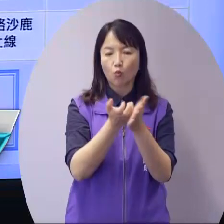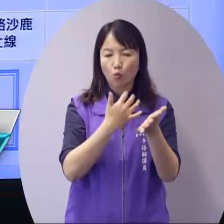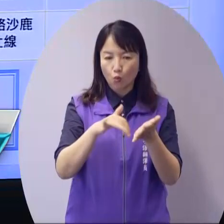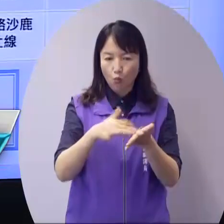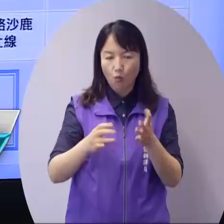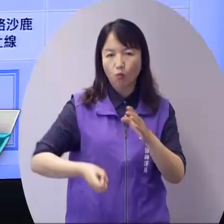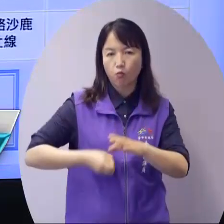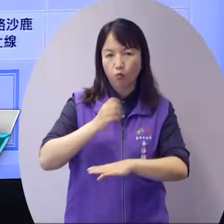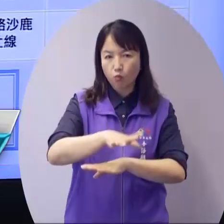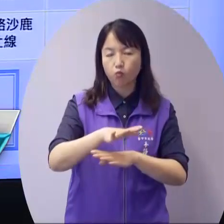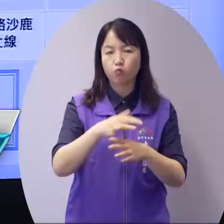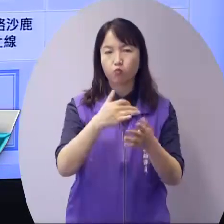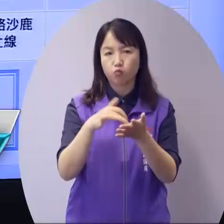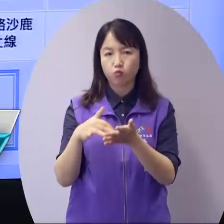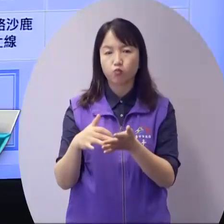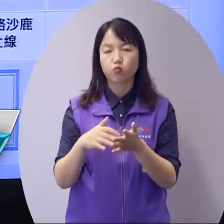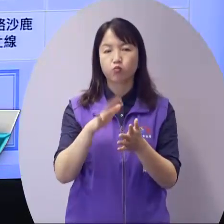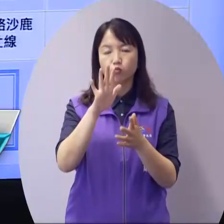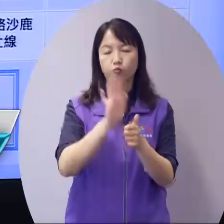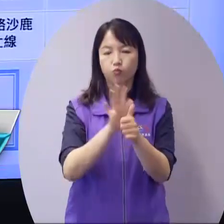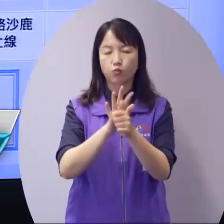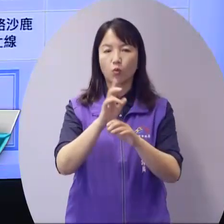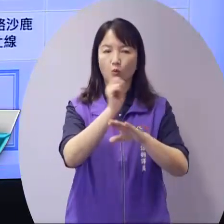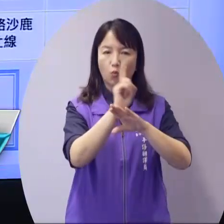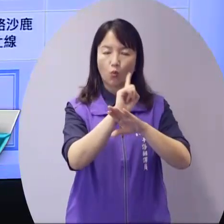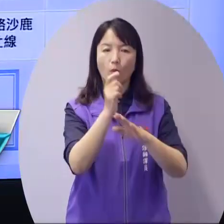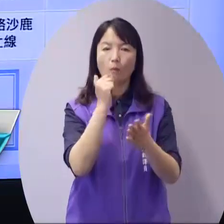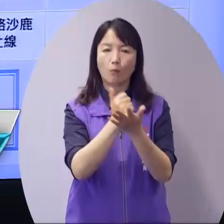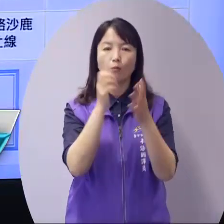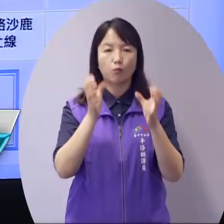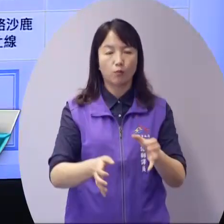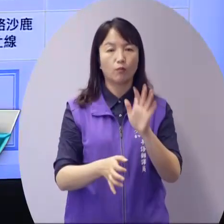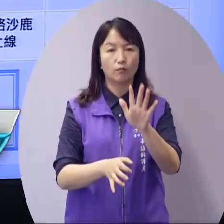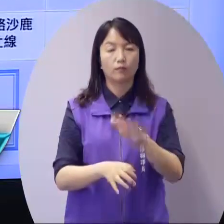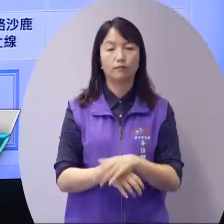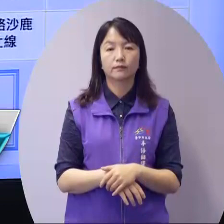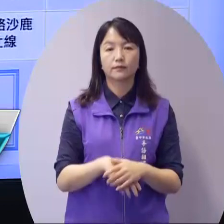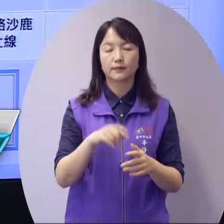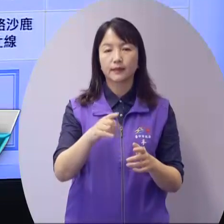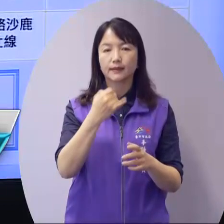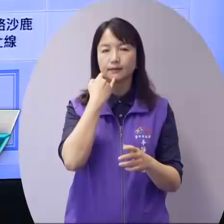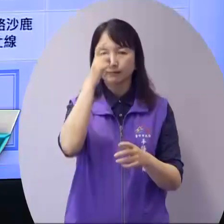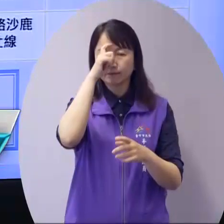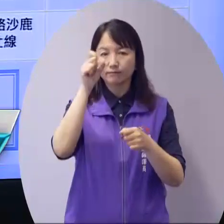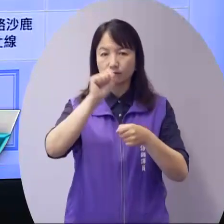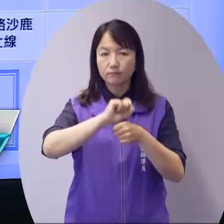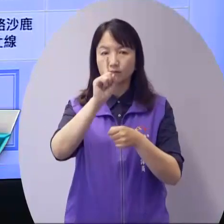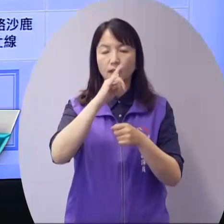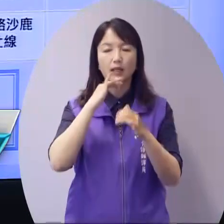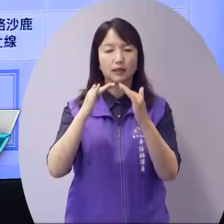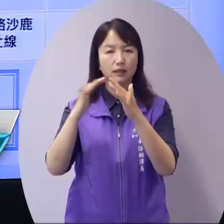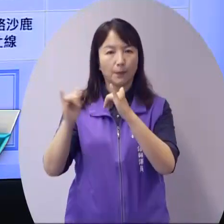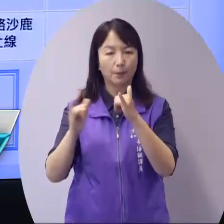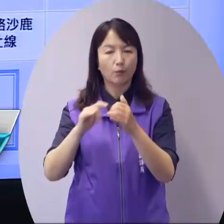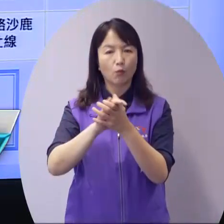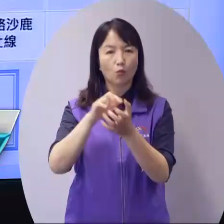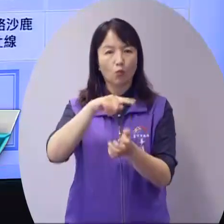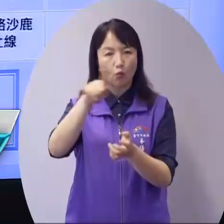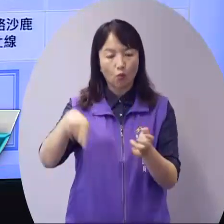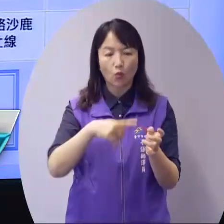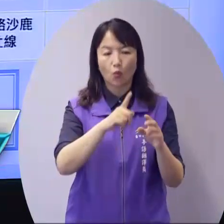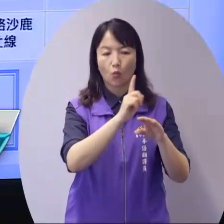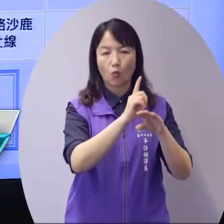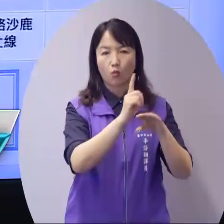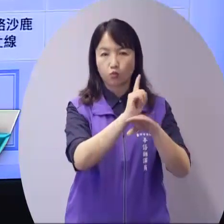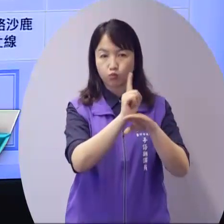面也投入了部分经费在支持这些小黄公车的这个相关补助。那我们更希望市民朋友有这样子的